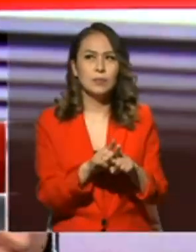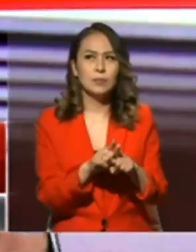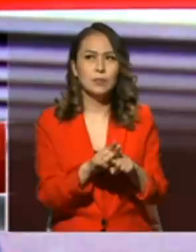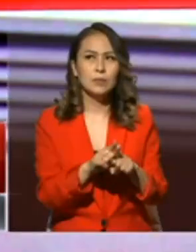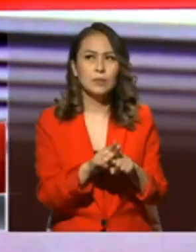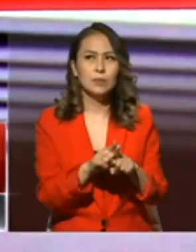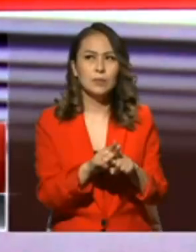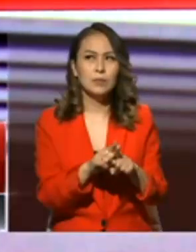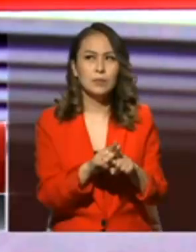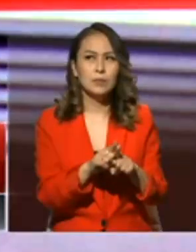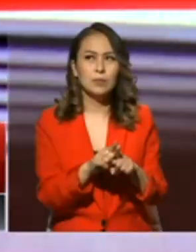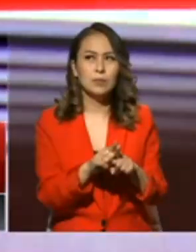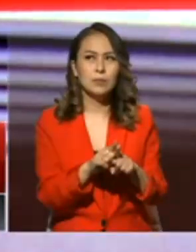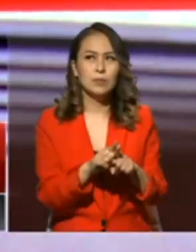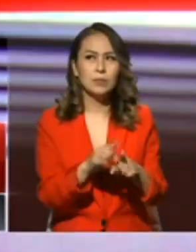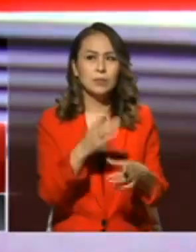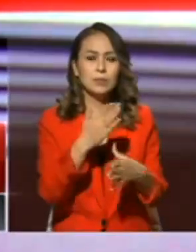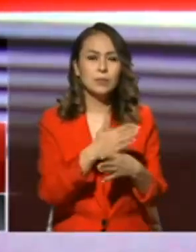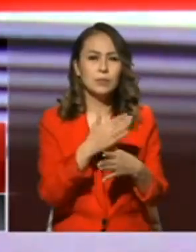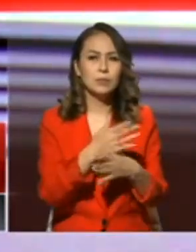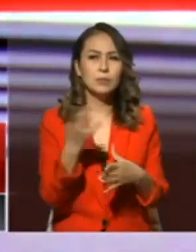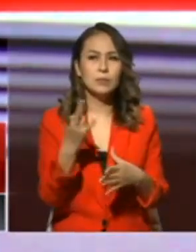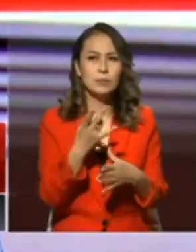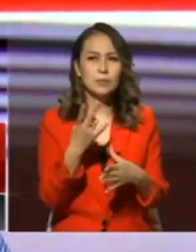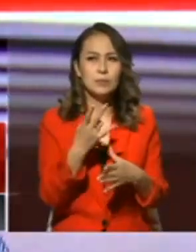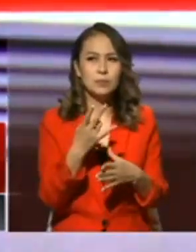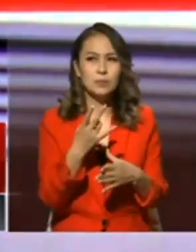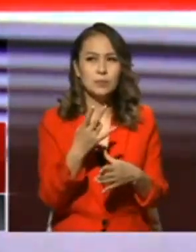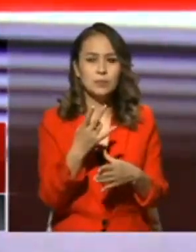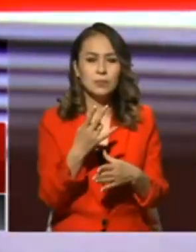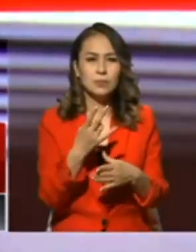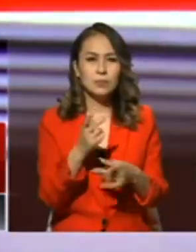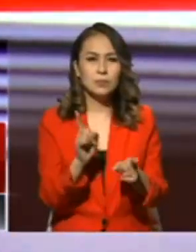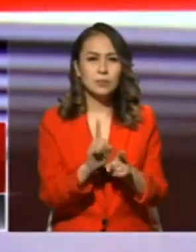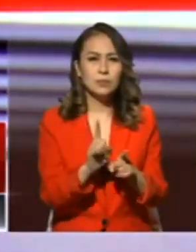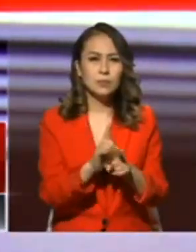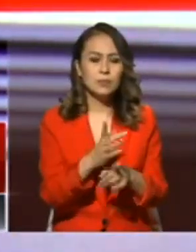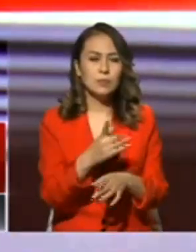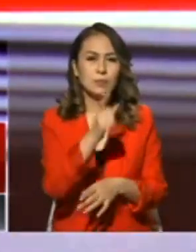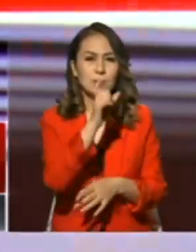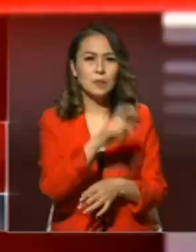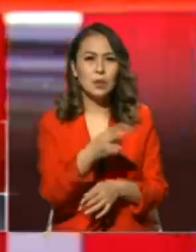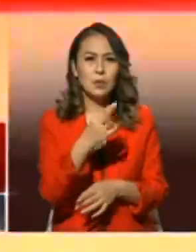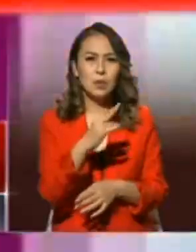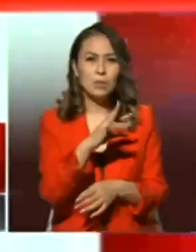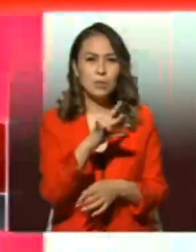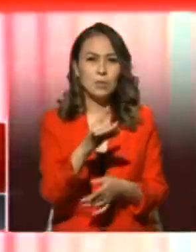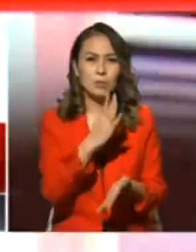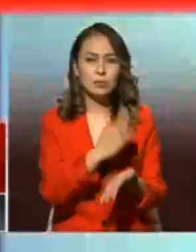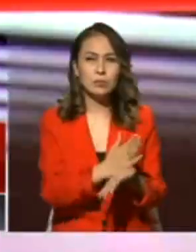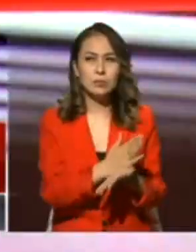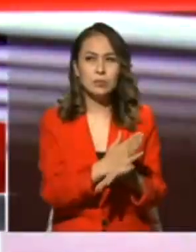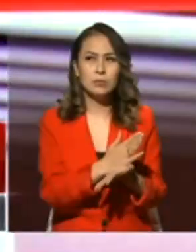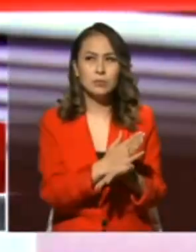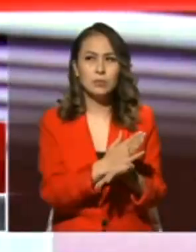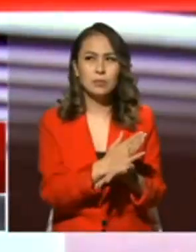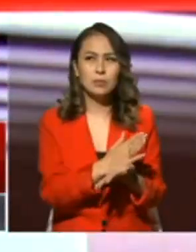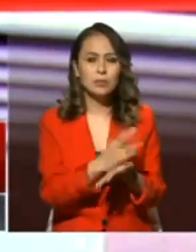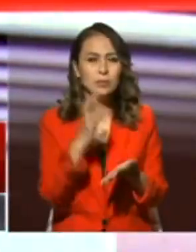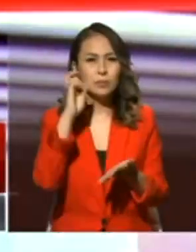қалай та мысалы көмек көрсету керек. Мысалы бір больницадан донор шықса, мәйіттік донор шықса, ол